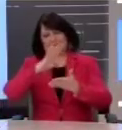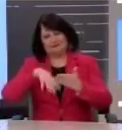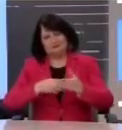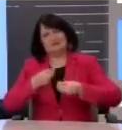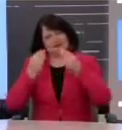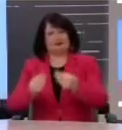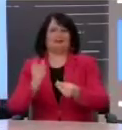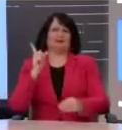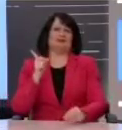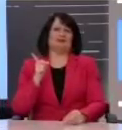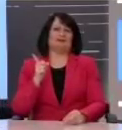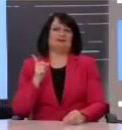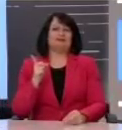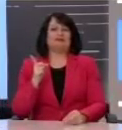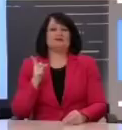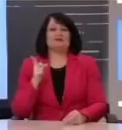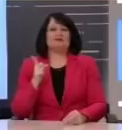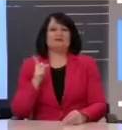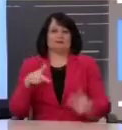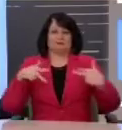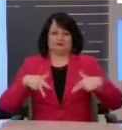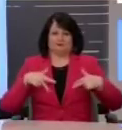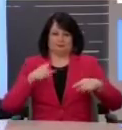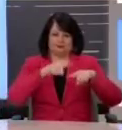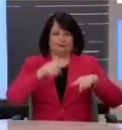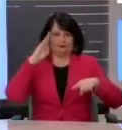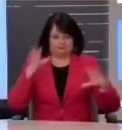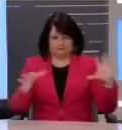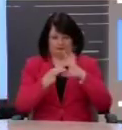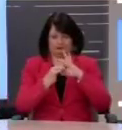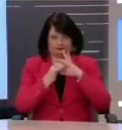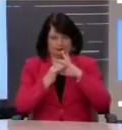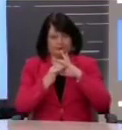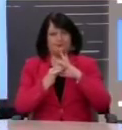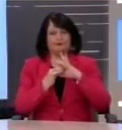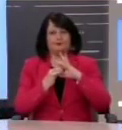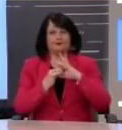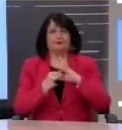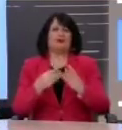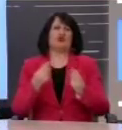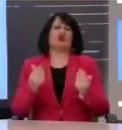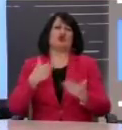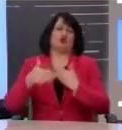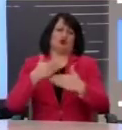και στο οποίο, στο πλαίσιο διακρατικής συμφωνίας ανάμεσα στις δύο χώρες, έτσι γίνεται πάντα,